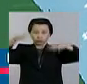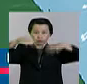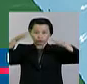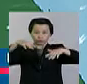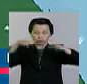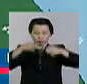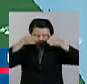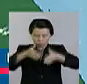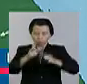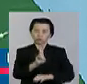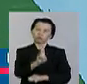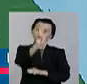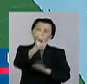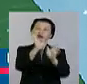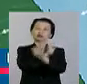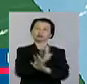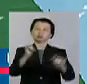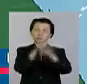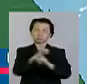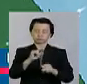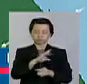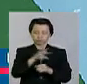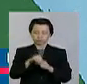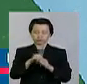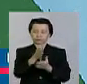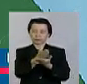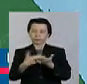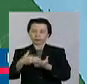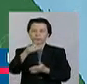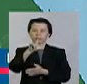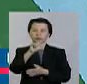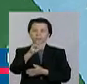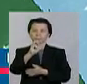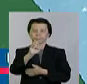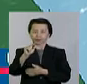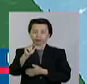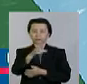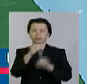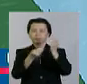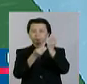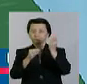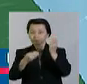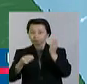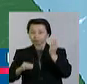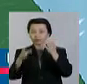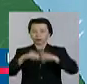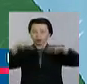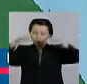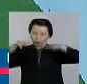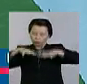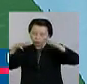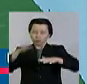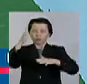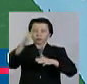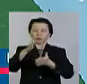di bahagian utara negeri Sarawak di mana ianya melibatkan bahagian Limbang dan juga Miri. Keadaan cuaca lembap ini kami jangkakan